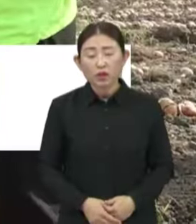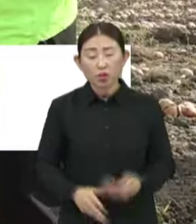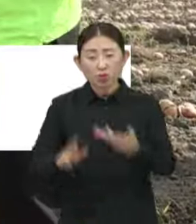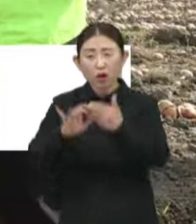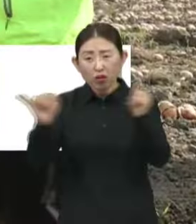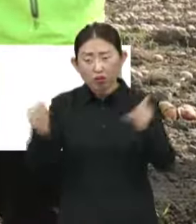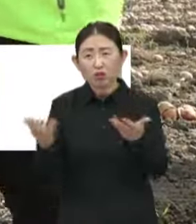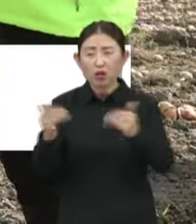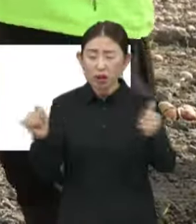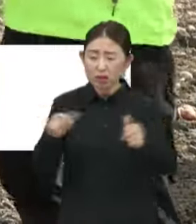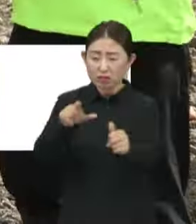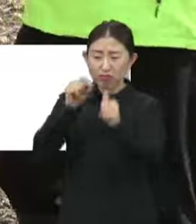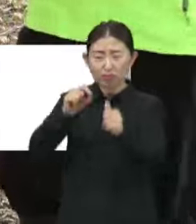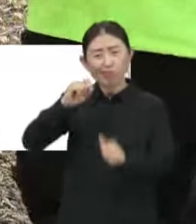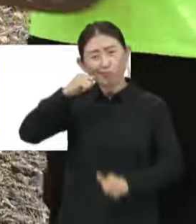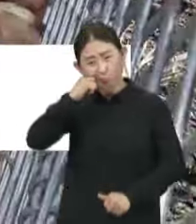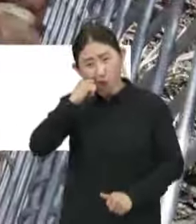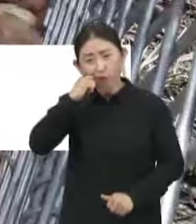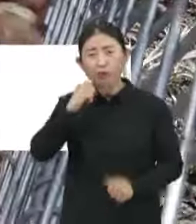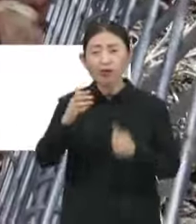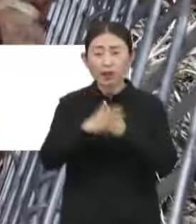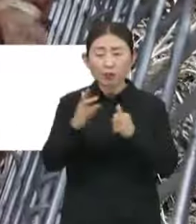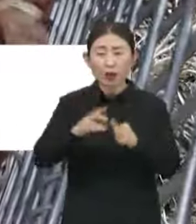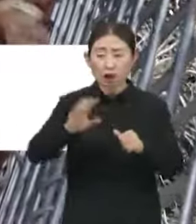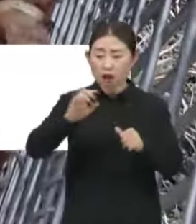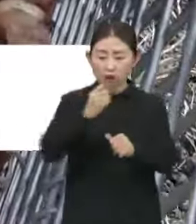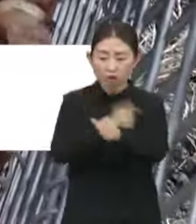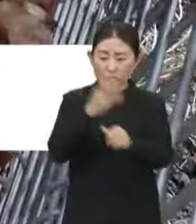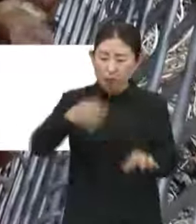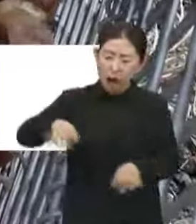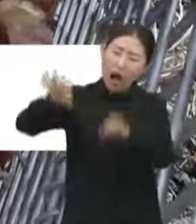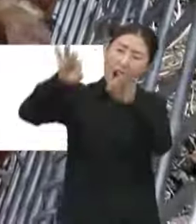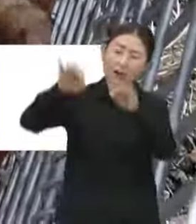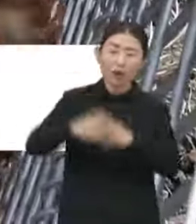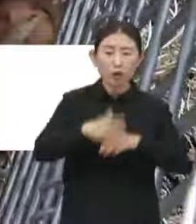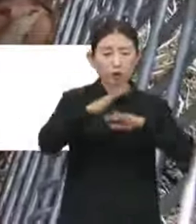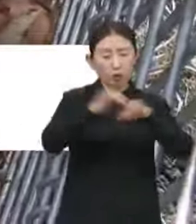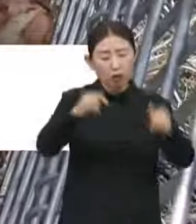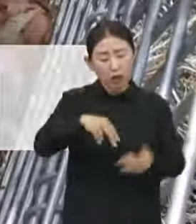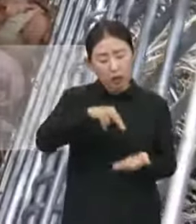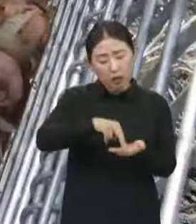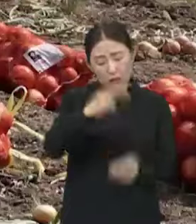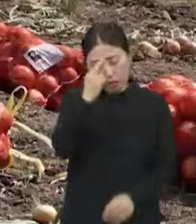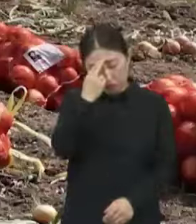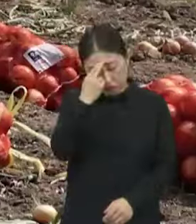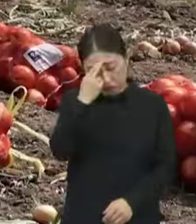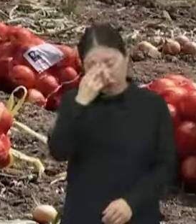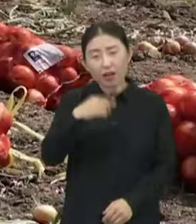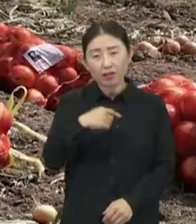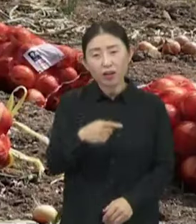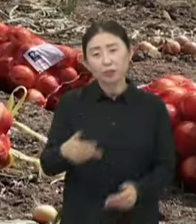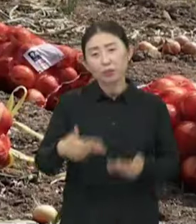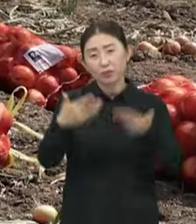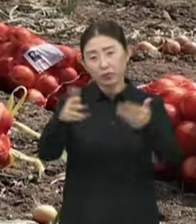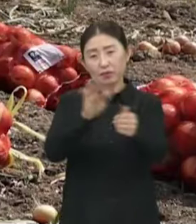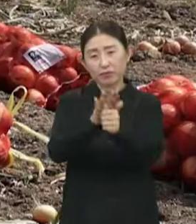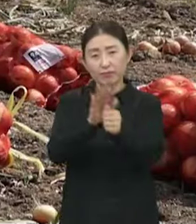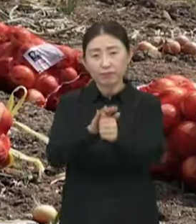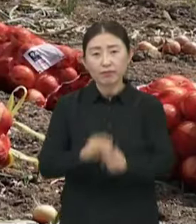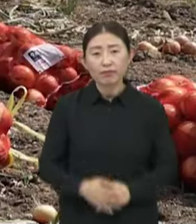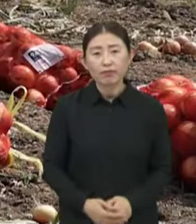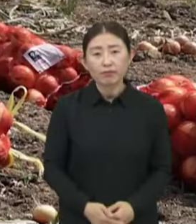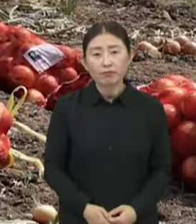외국인 노동자조차 구할 수 없는 상태에서 임금까지 대폭 올라 농가들이 어려움을 겪고 있어 지원에 나서게 됐다고